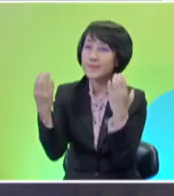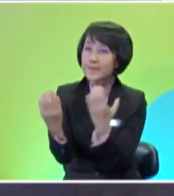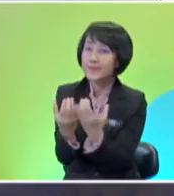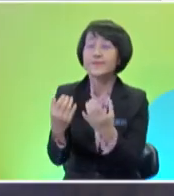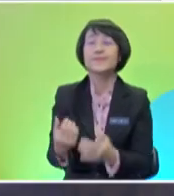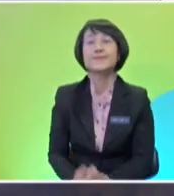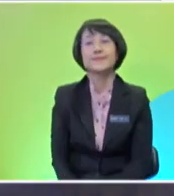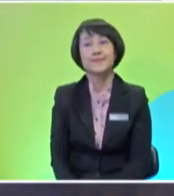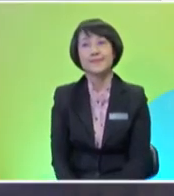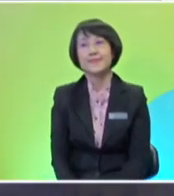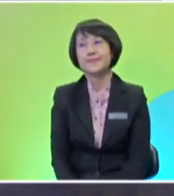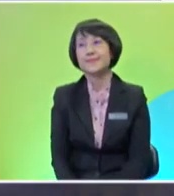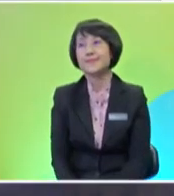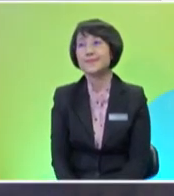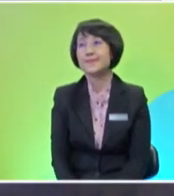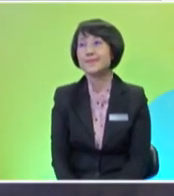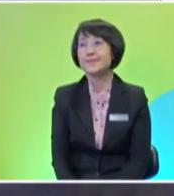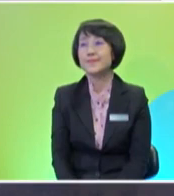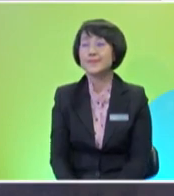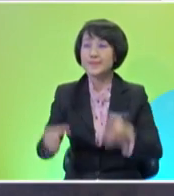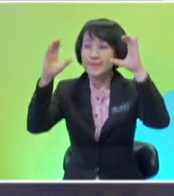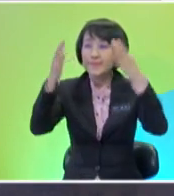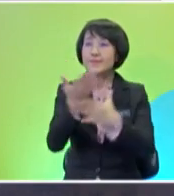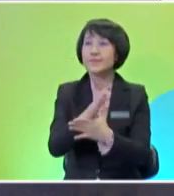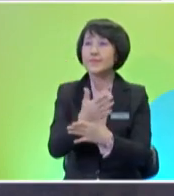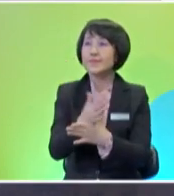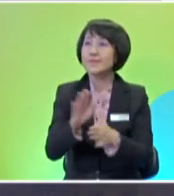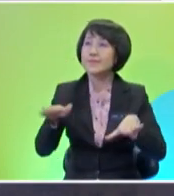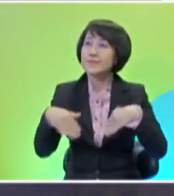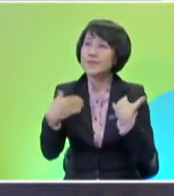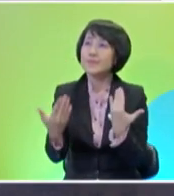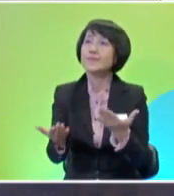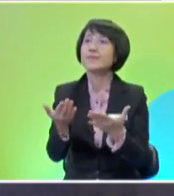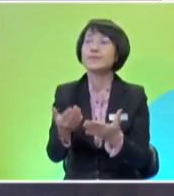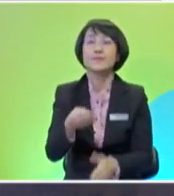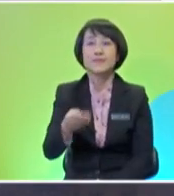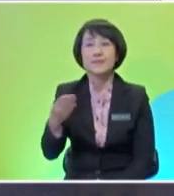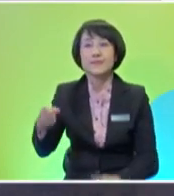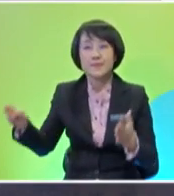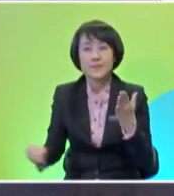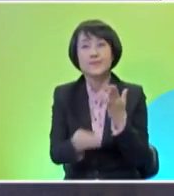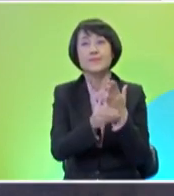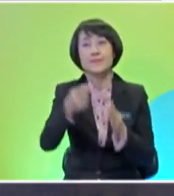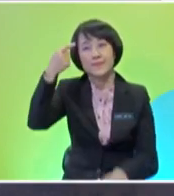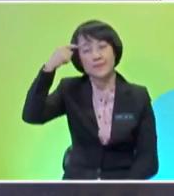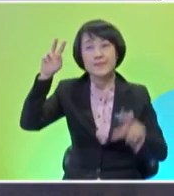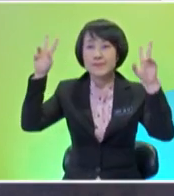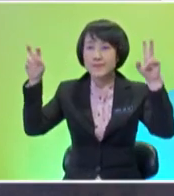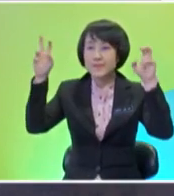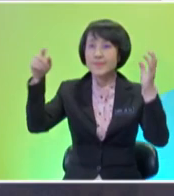lagi paham cegukan Bagaimana murid Budi dapatkan bahan tambahan untuk topi hari ini